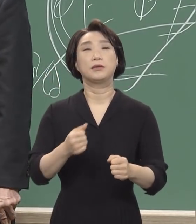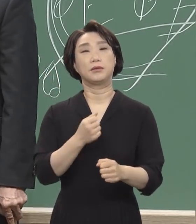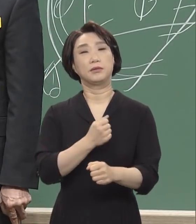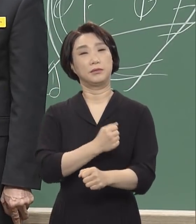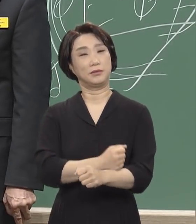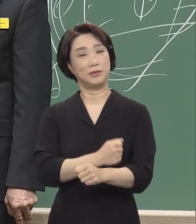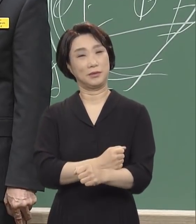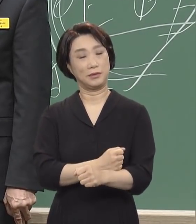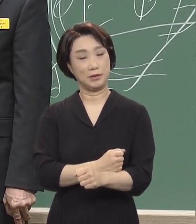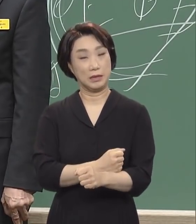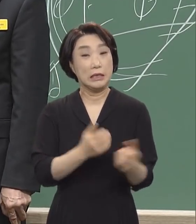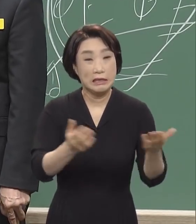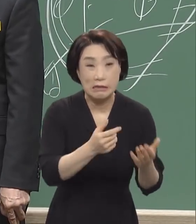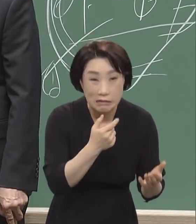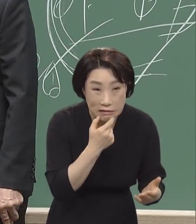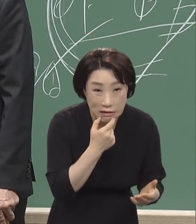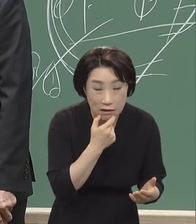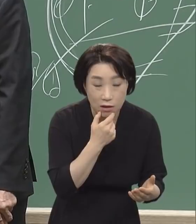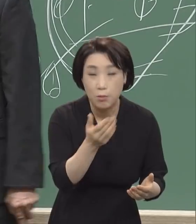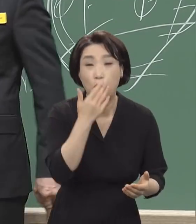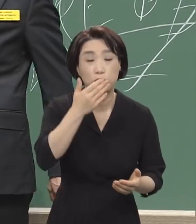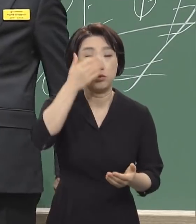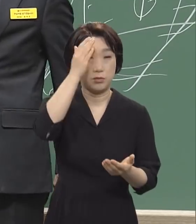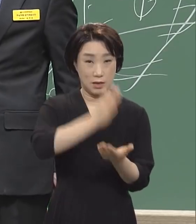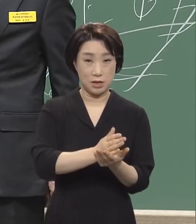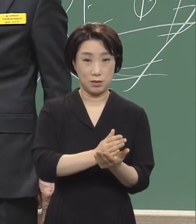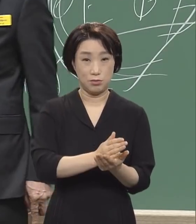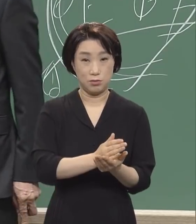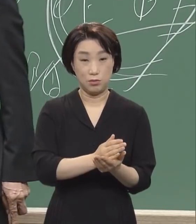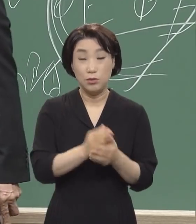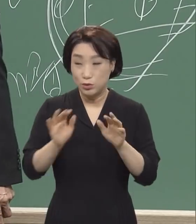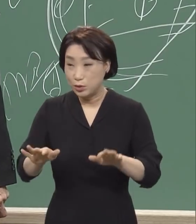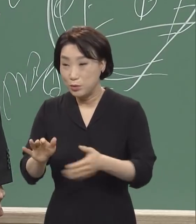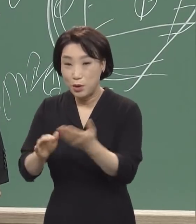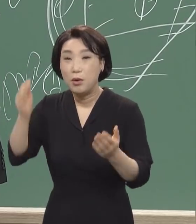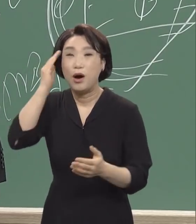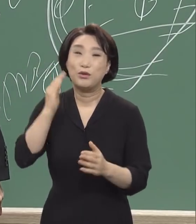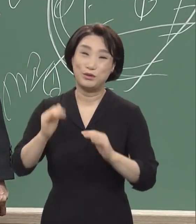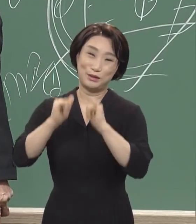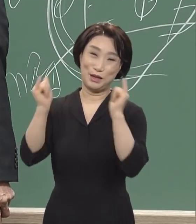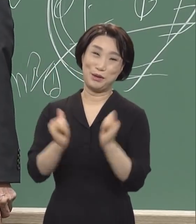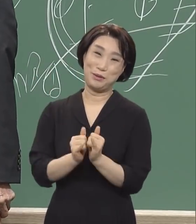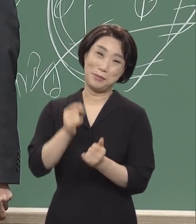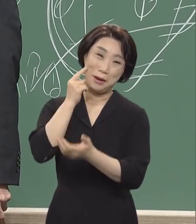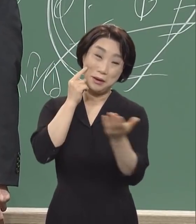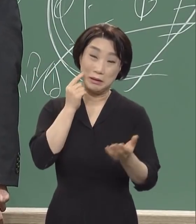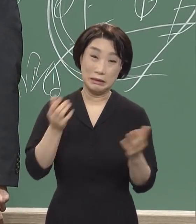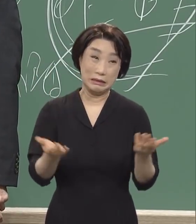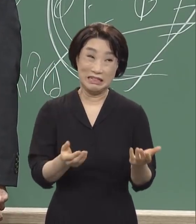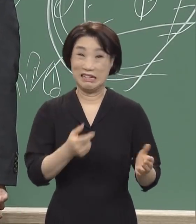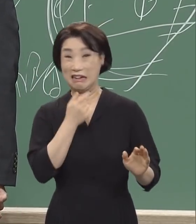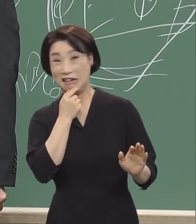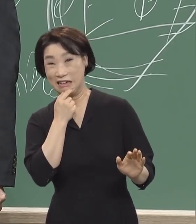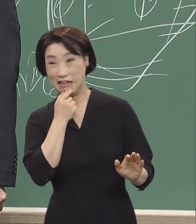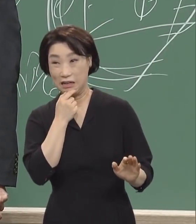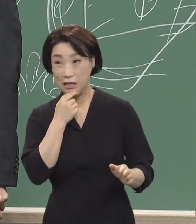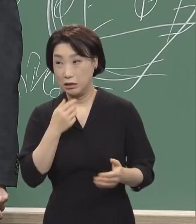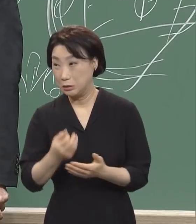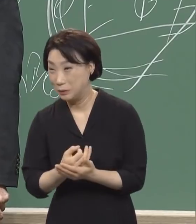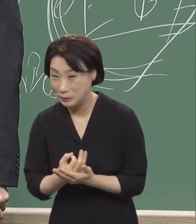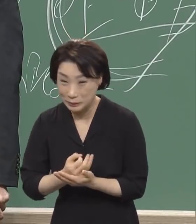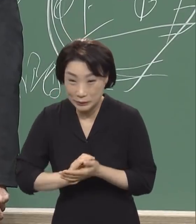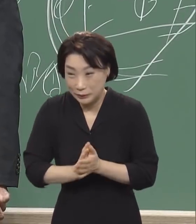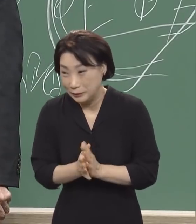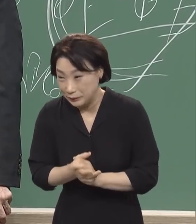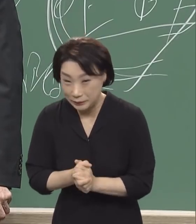그랬어. 일하기 신자는 먹지도 말라 그랬어. 그런데 지금 한국 사회는 일 안 하고 어떻게 돈 좀